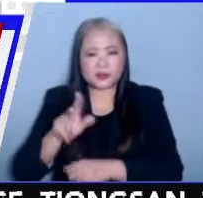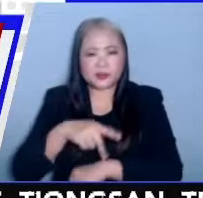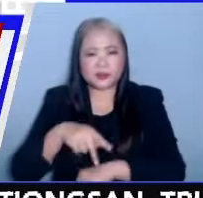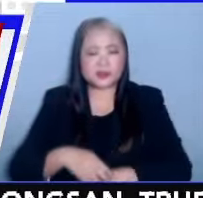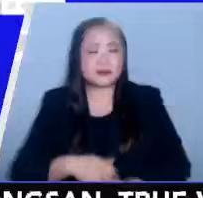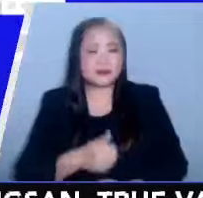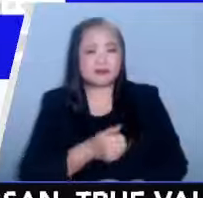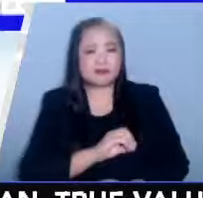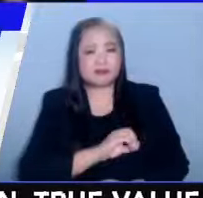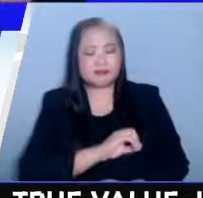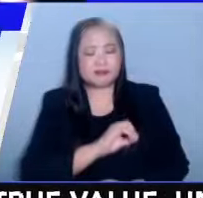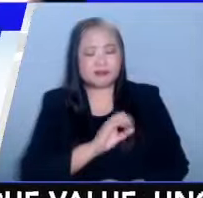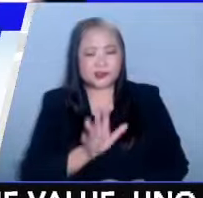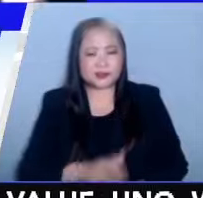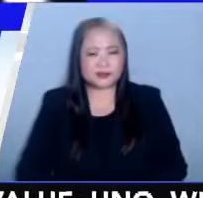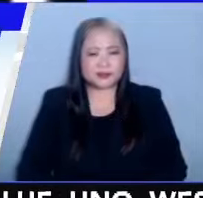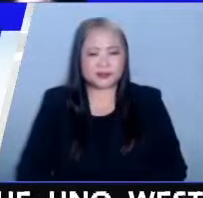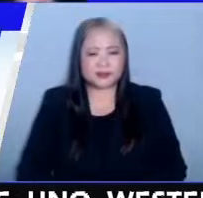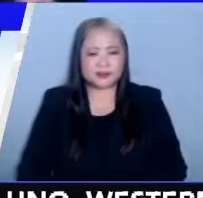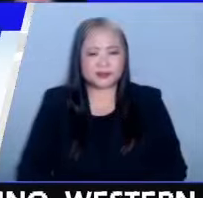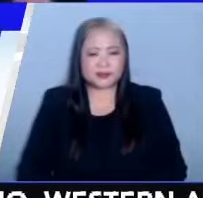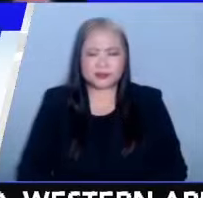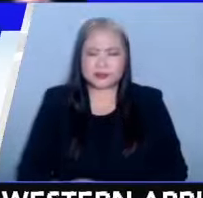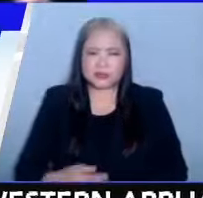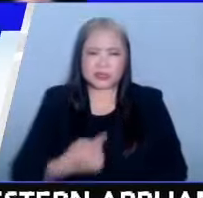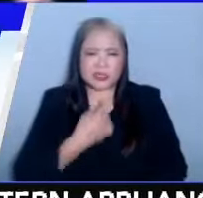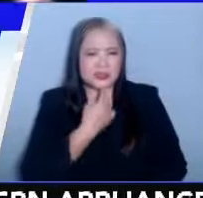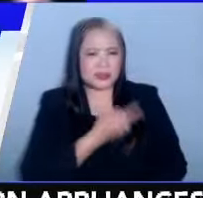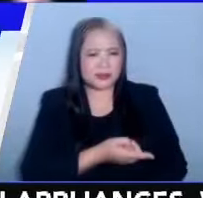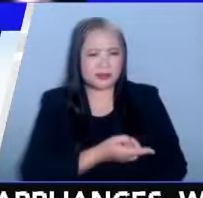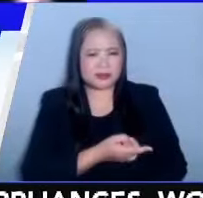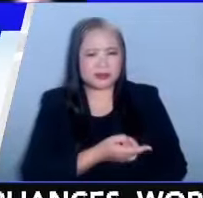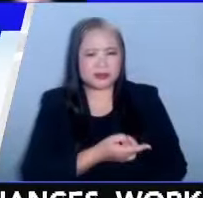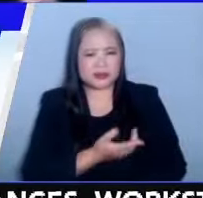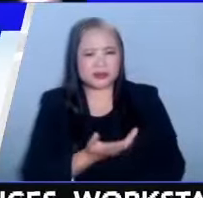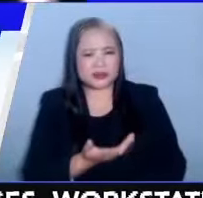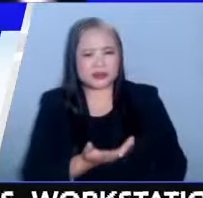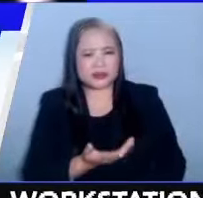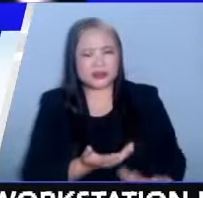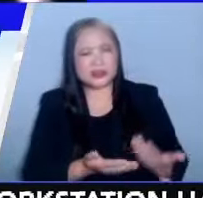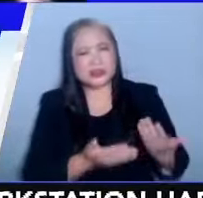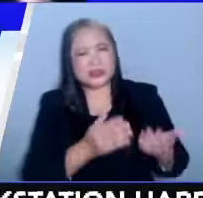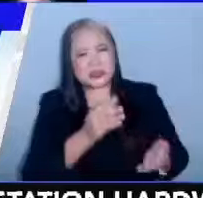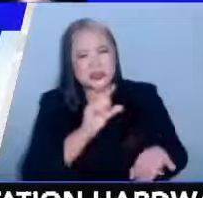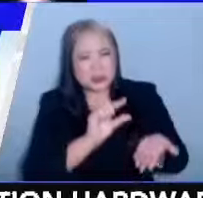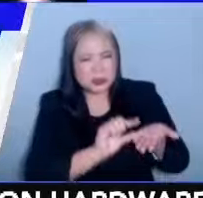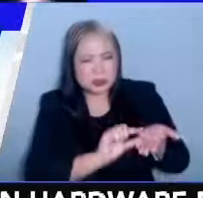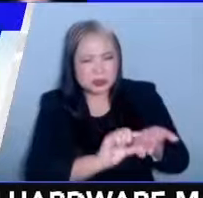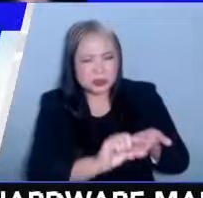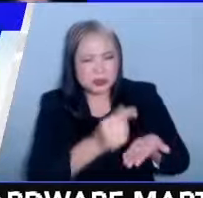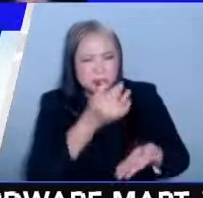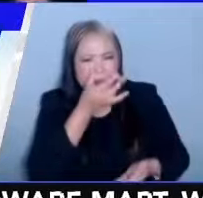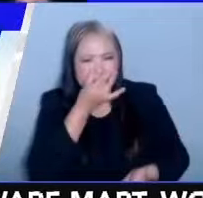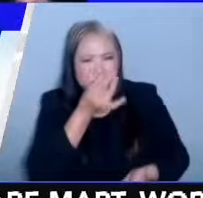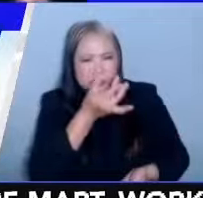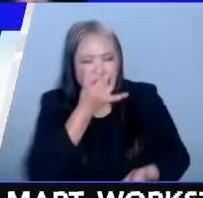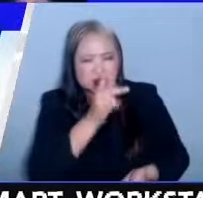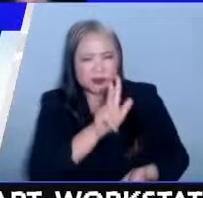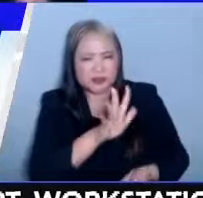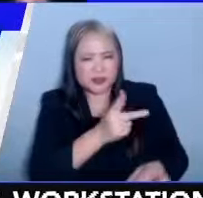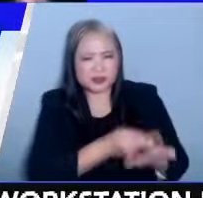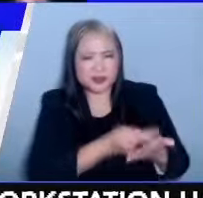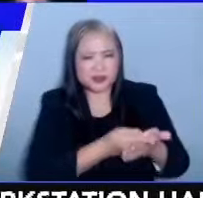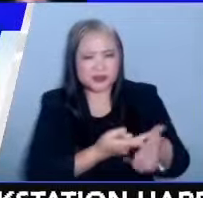at tananan niyo na sinabi na maliit lang itong dagdag na Php5 Bakit po Gaano ba dapat kataas ang arawang sahod ng mga